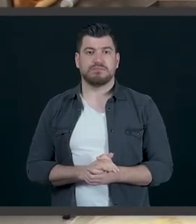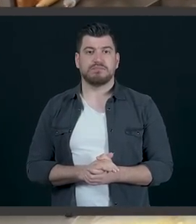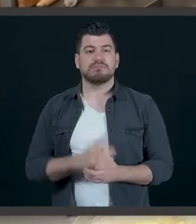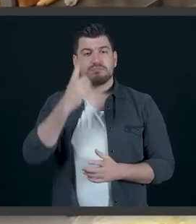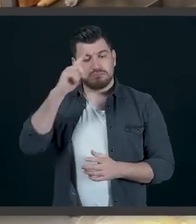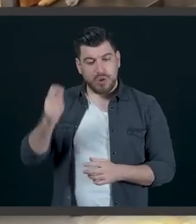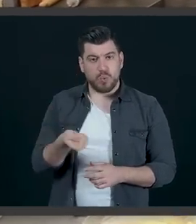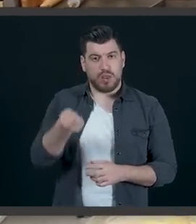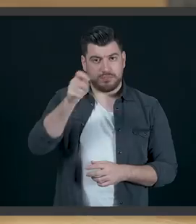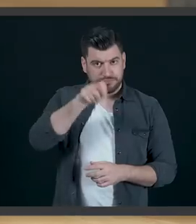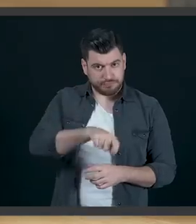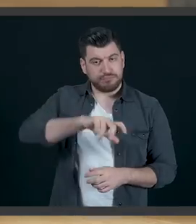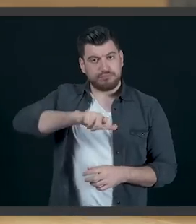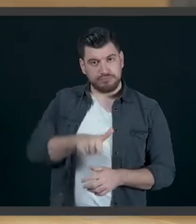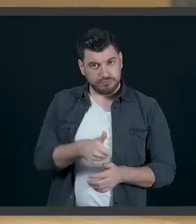Μία κουταλιά της σούπας.